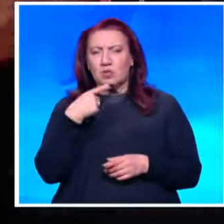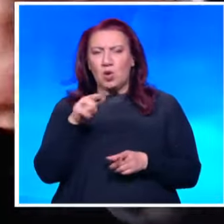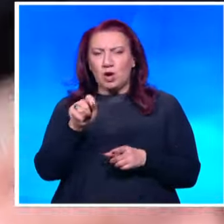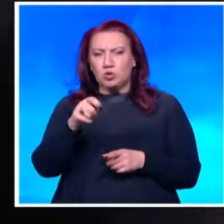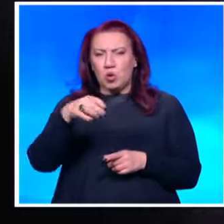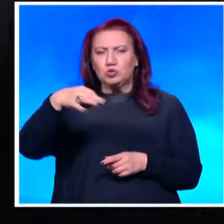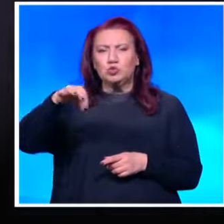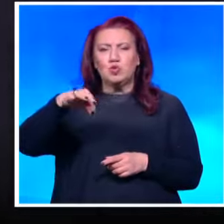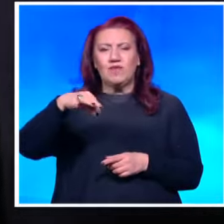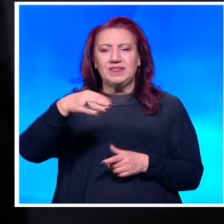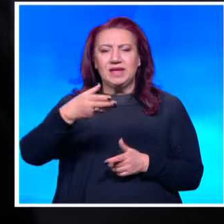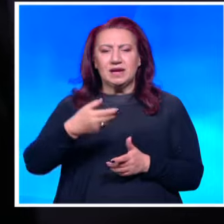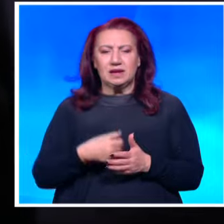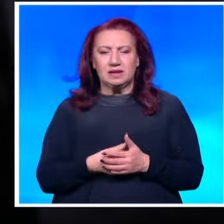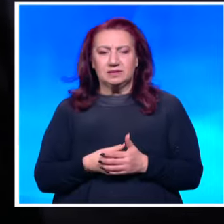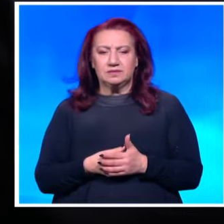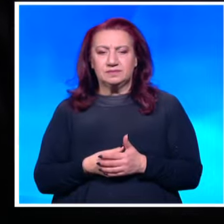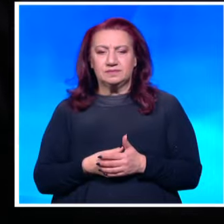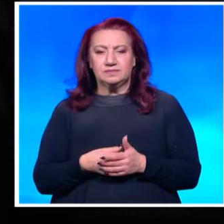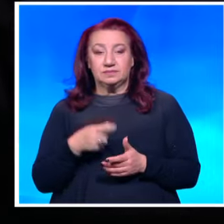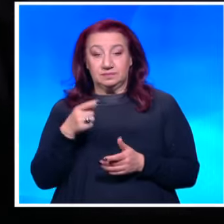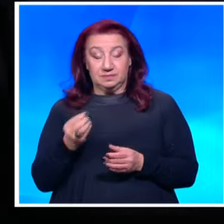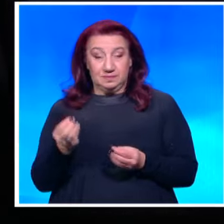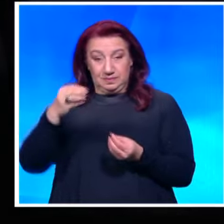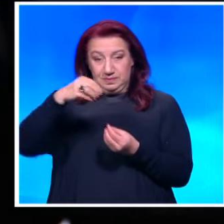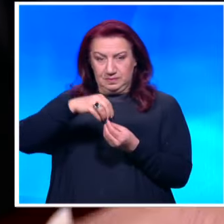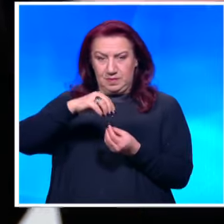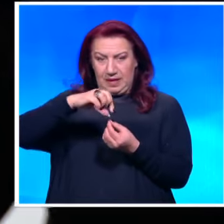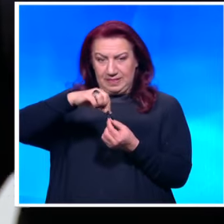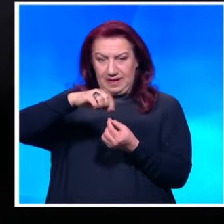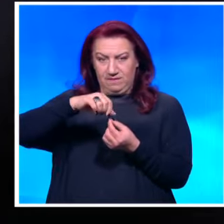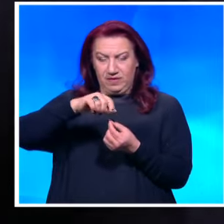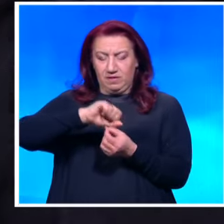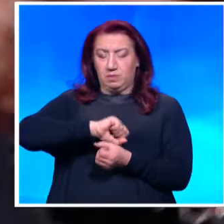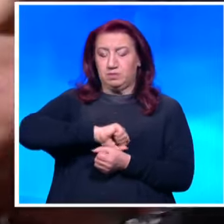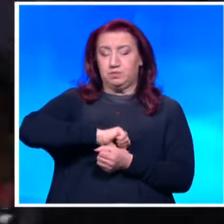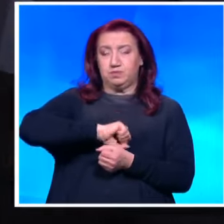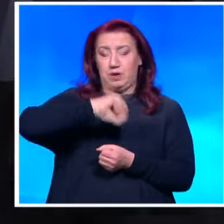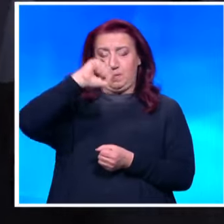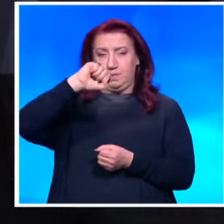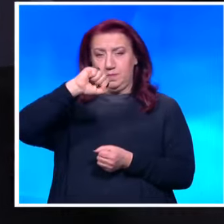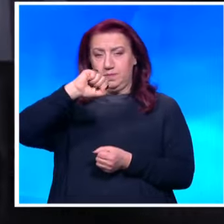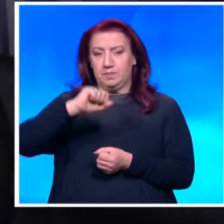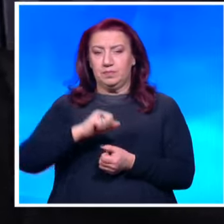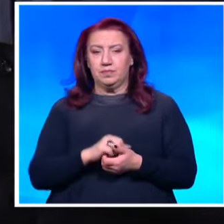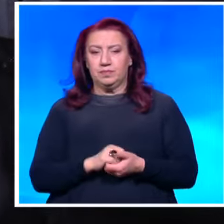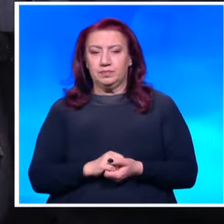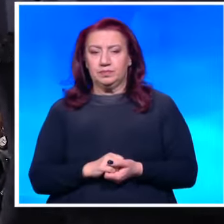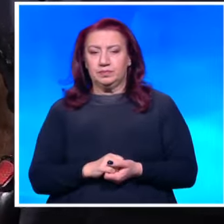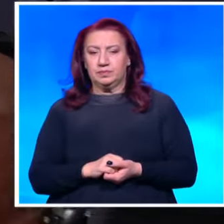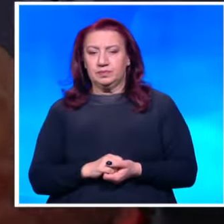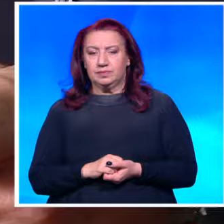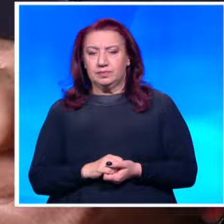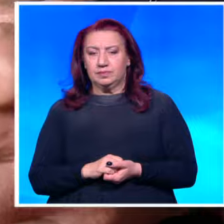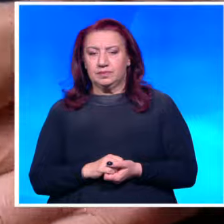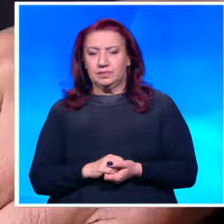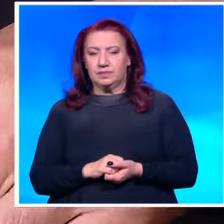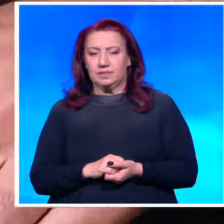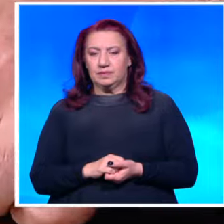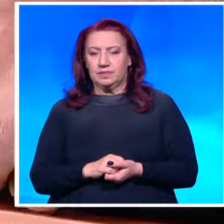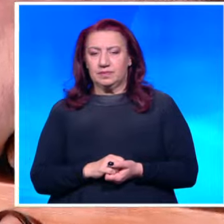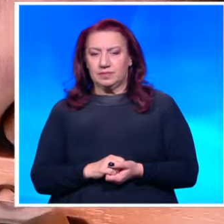сувенир. Върху него се навива съответната част, която се внася втора. Слага се ето тук. В